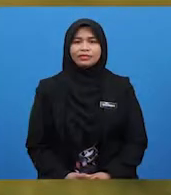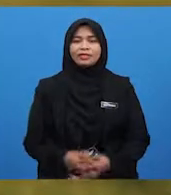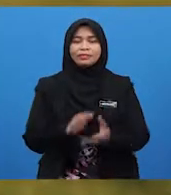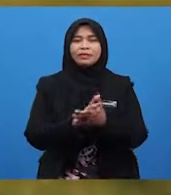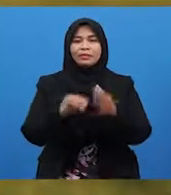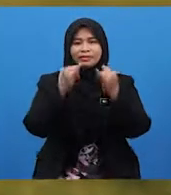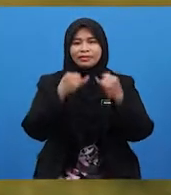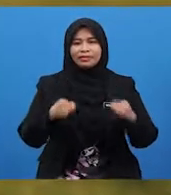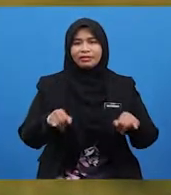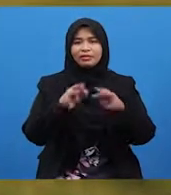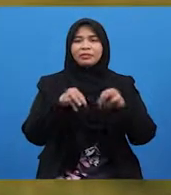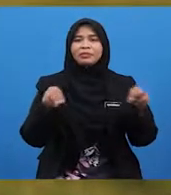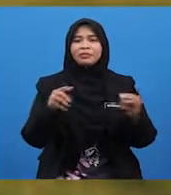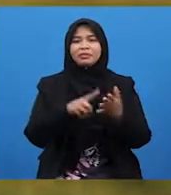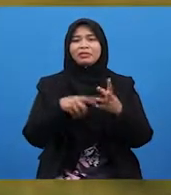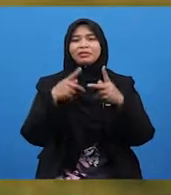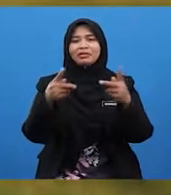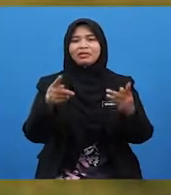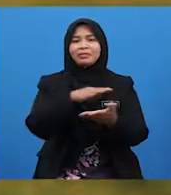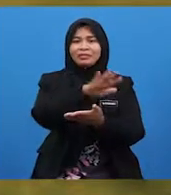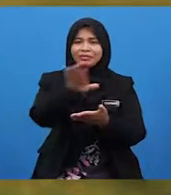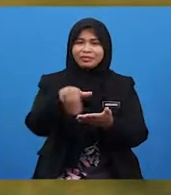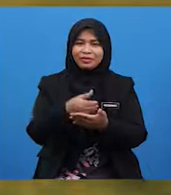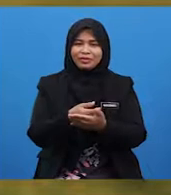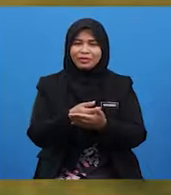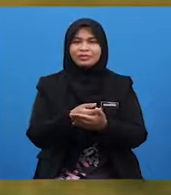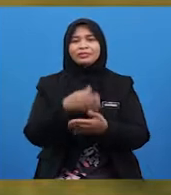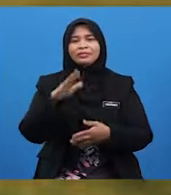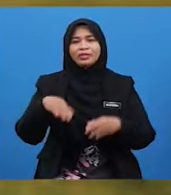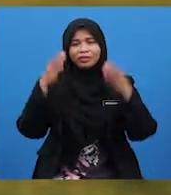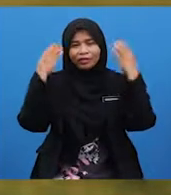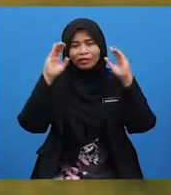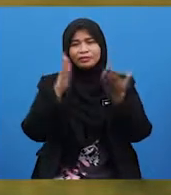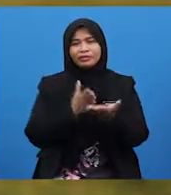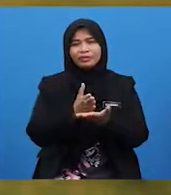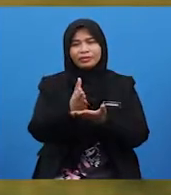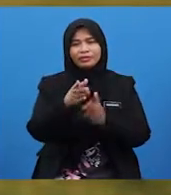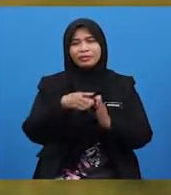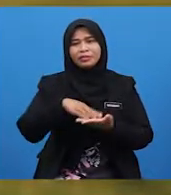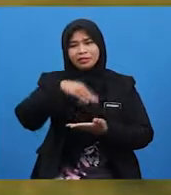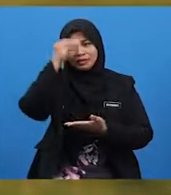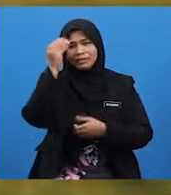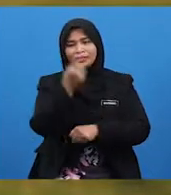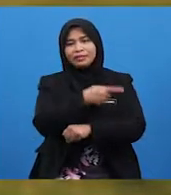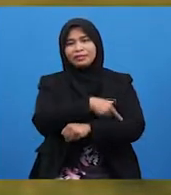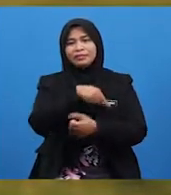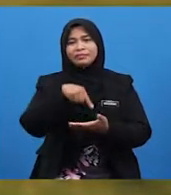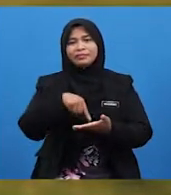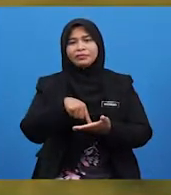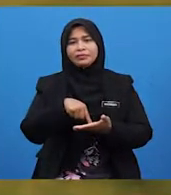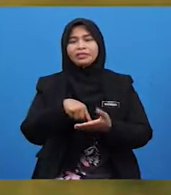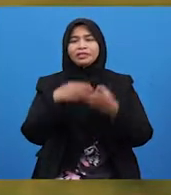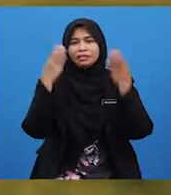Selamat sejahtera murid-murid. Apa khabar semua? Sebelum cikgu meneruskan pembelajaran pada hari ini, izinkan